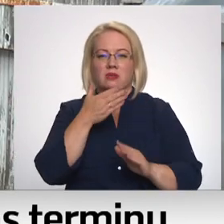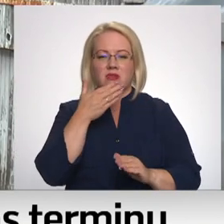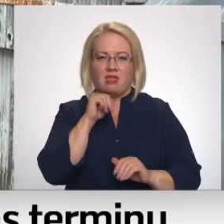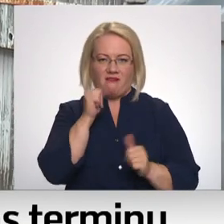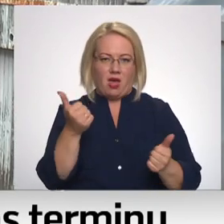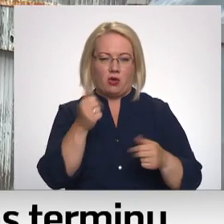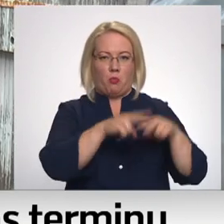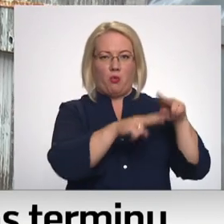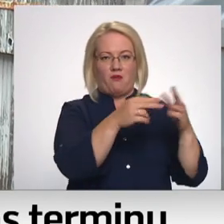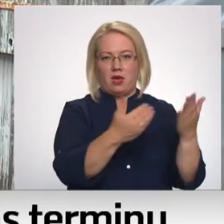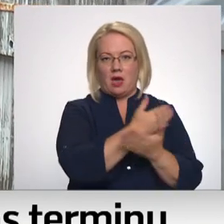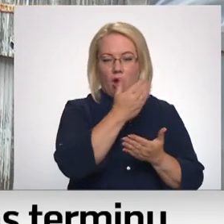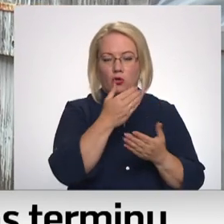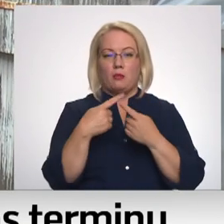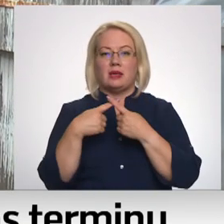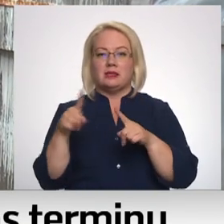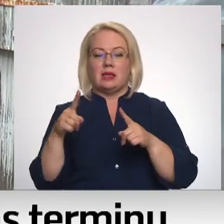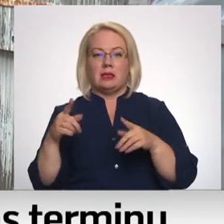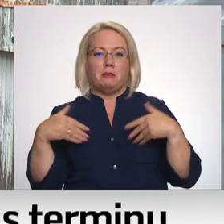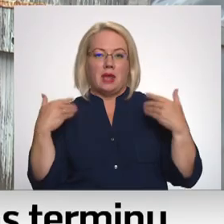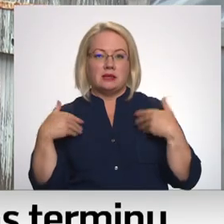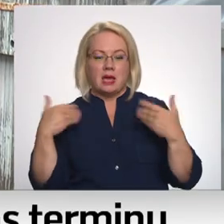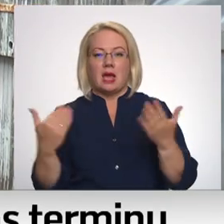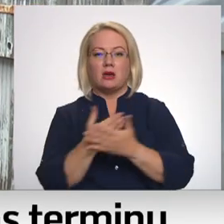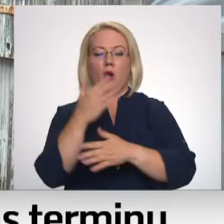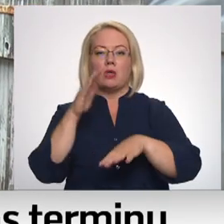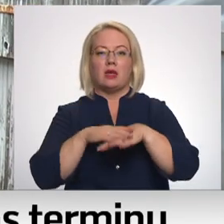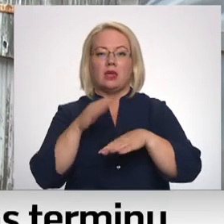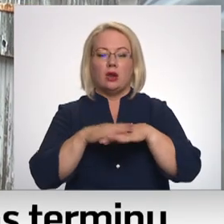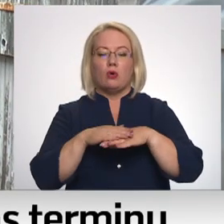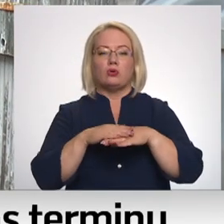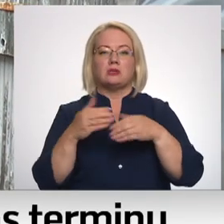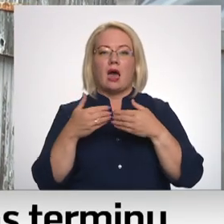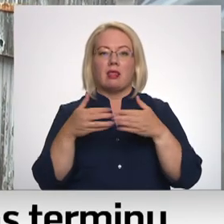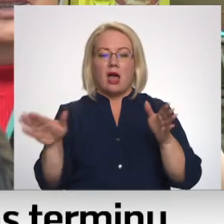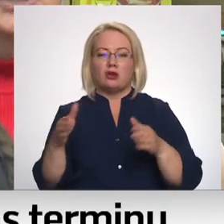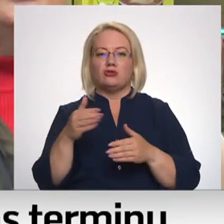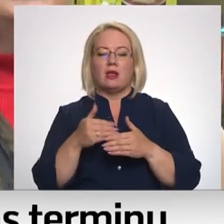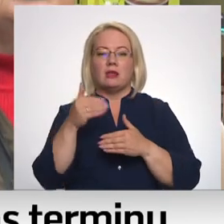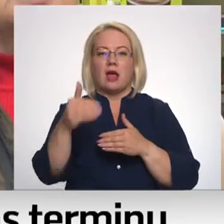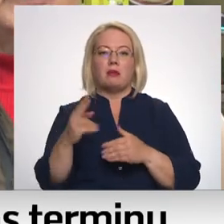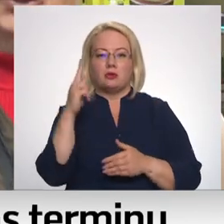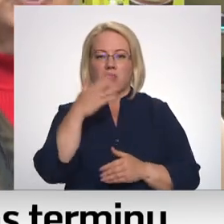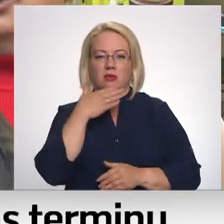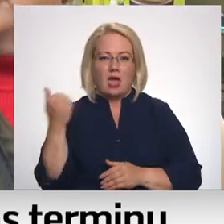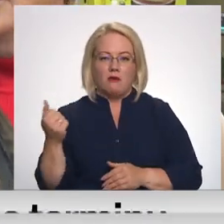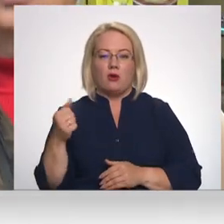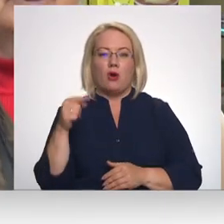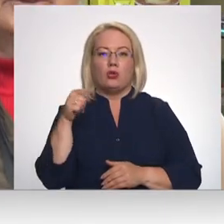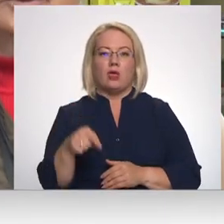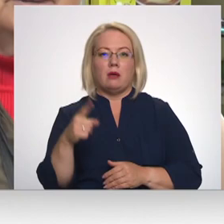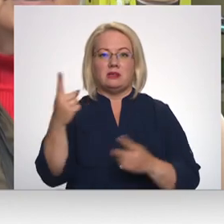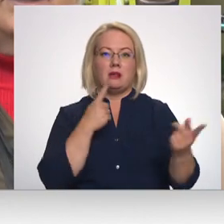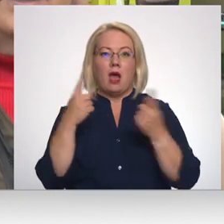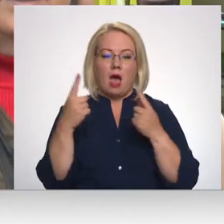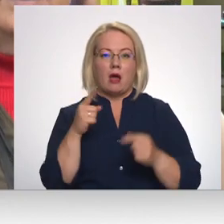Daži tirgotāji gan ir itin priecīgi, ka jaunā tirgus atklāšana tālāk par solījumiem nav tikusi. Šeit visi iet, bet tur taču nezinu,